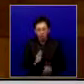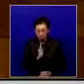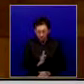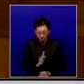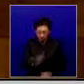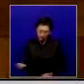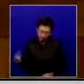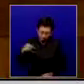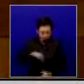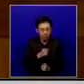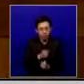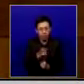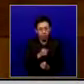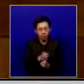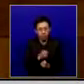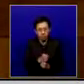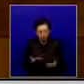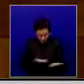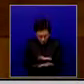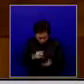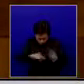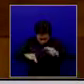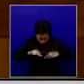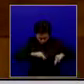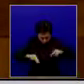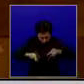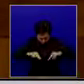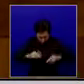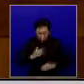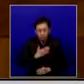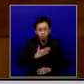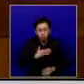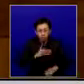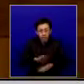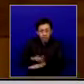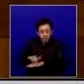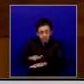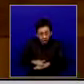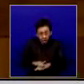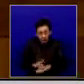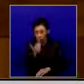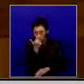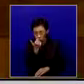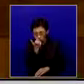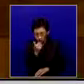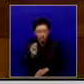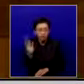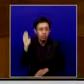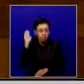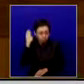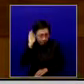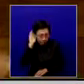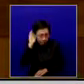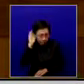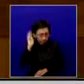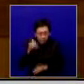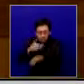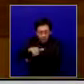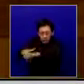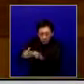าอยู่ตรงกลางเป็นคนกลั่นกรองแล้วผมก็ได้กำชับท่านทศพรบอกว่าท่านต้องรับฟังความคิดเห็นจากภายน